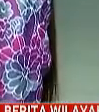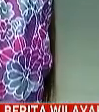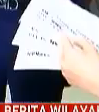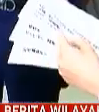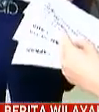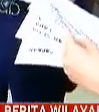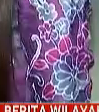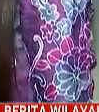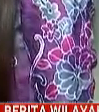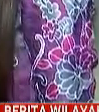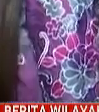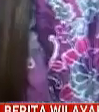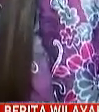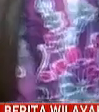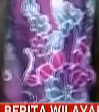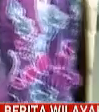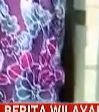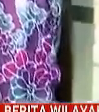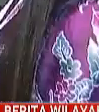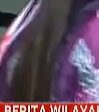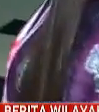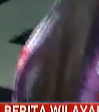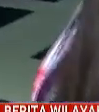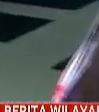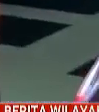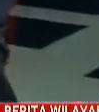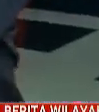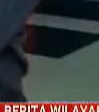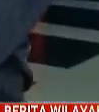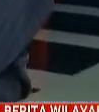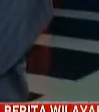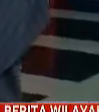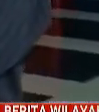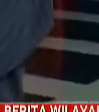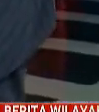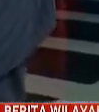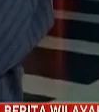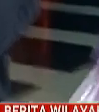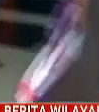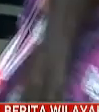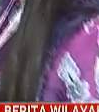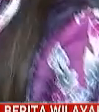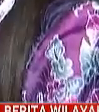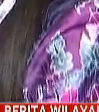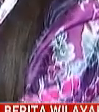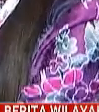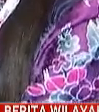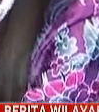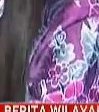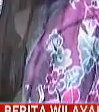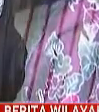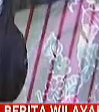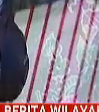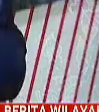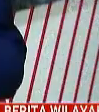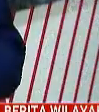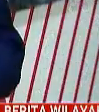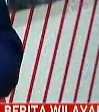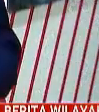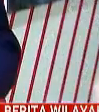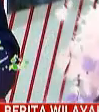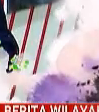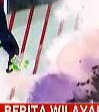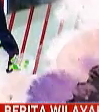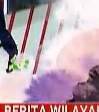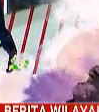Radio Television Malaysia atau RTM adalah sebuah rangkaian televisyen yang amat dekat di hati saya. Saya